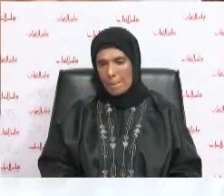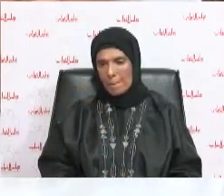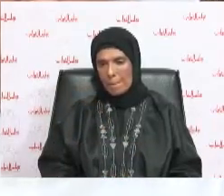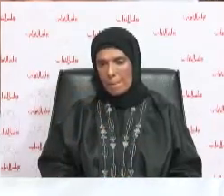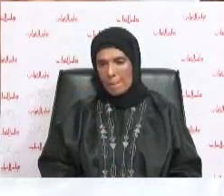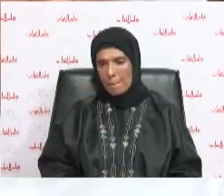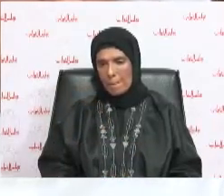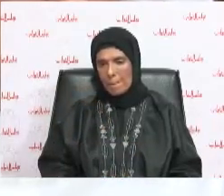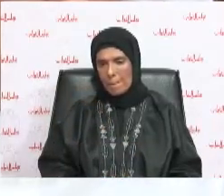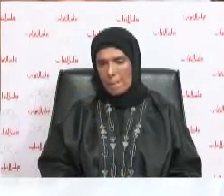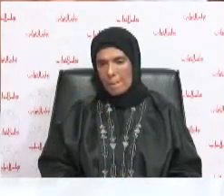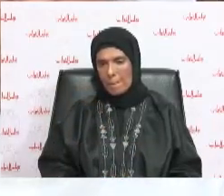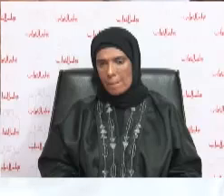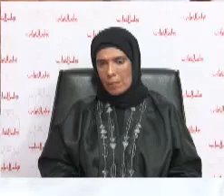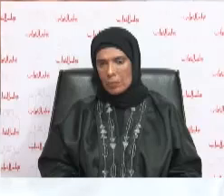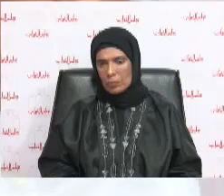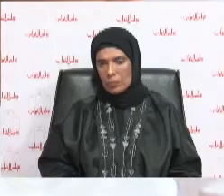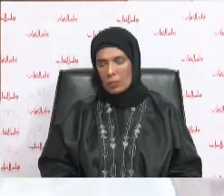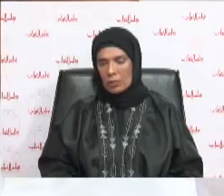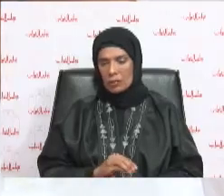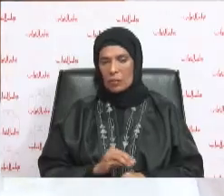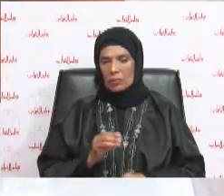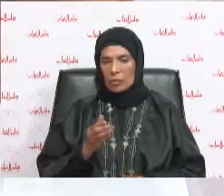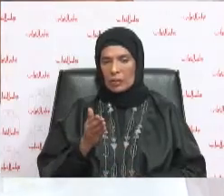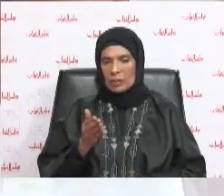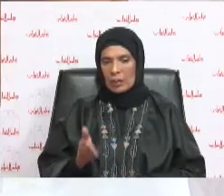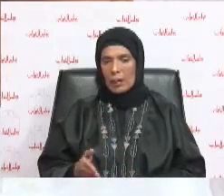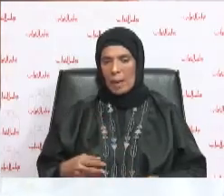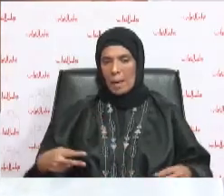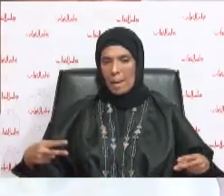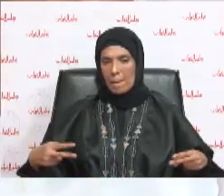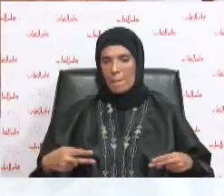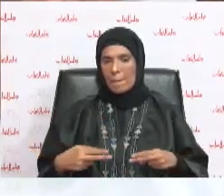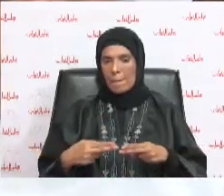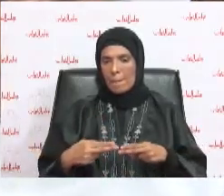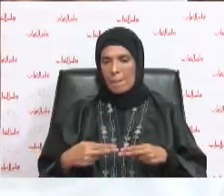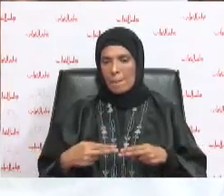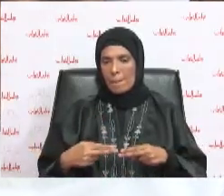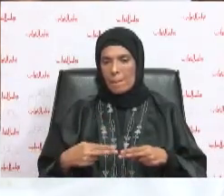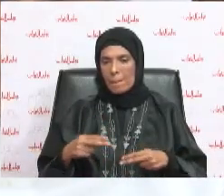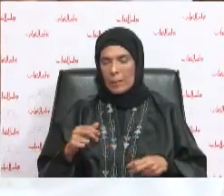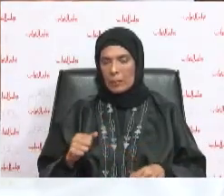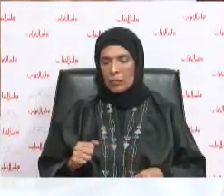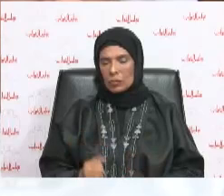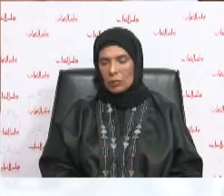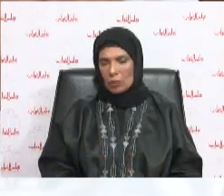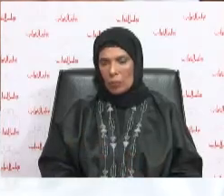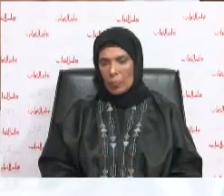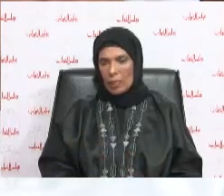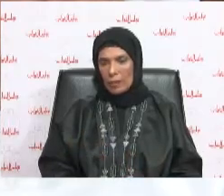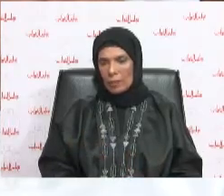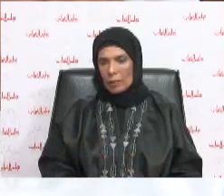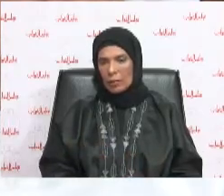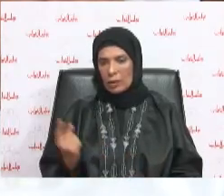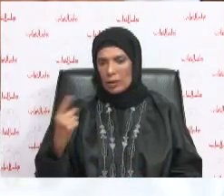الكرسي كان أكثر الذين يشتكون عن مقاطعة الرعاسلة، بس متفقين على الوقت، و10%